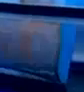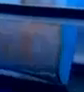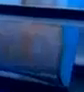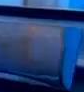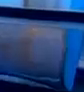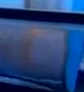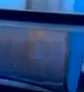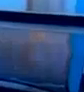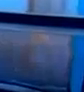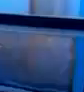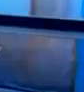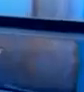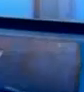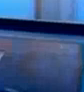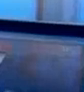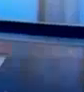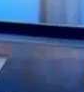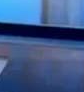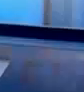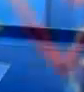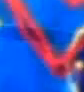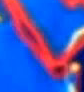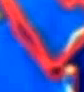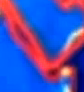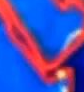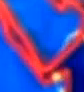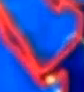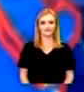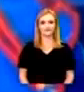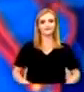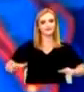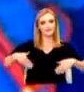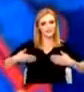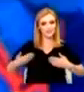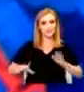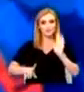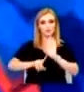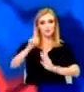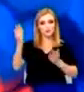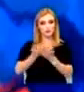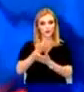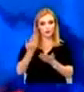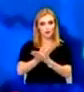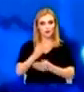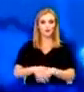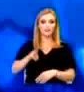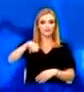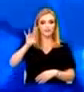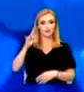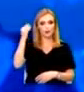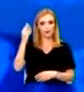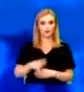Victoria Colesnic vă prezintă Telejurnalul. Bună ziua și bine v-am regăsit la Telejurnal pe TVR Moldova și TVR